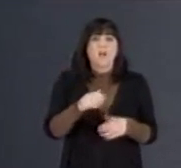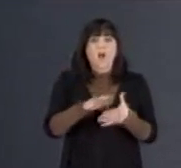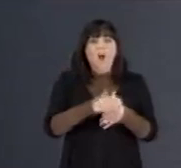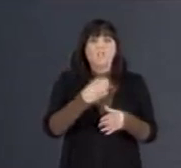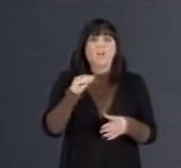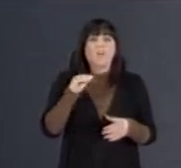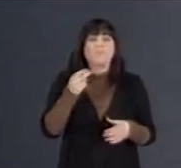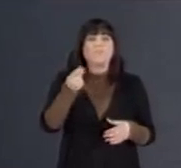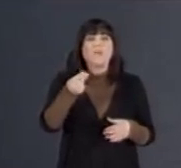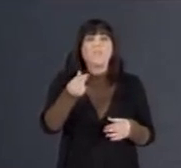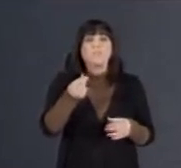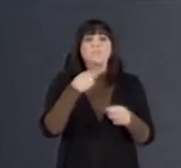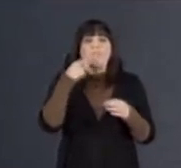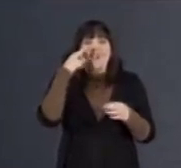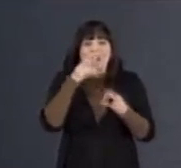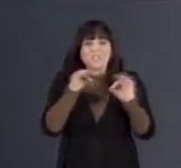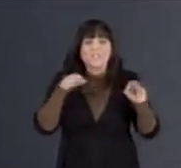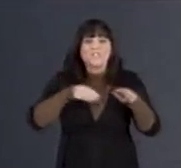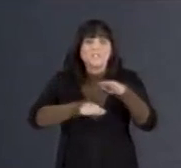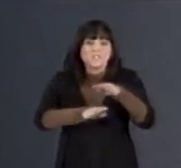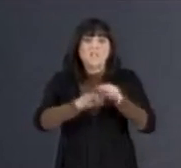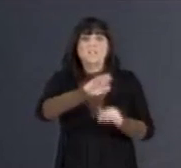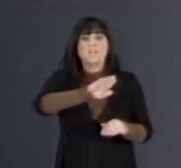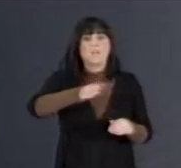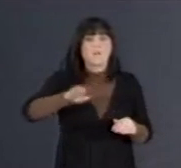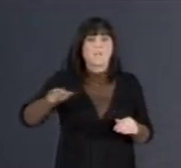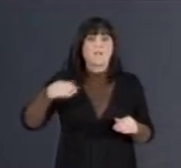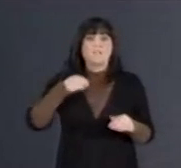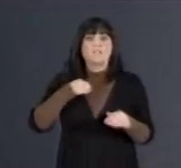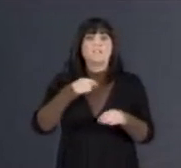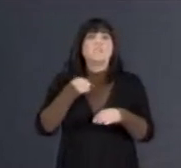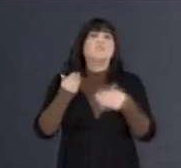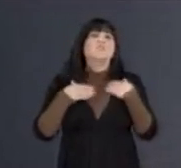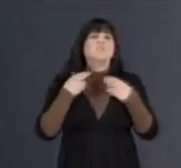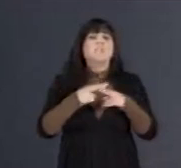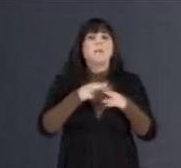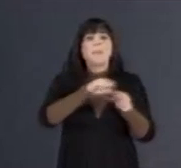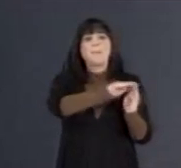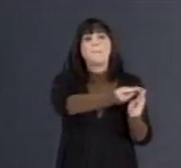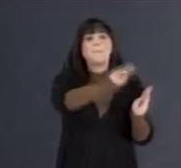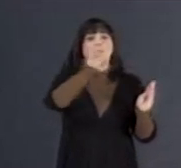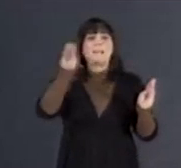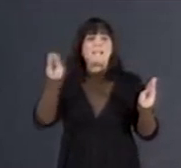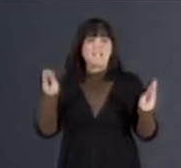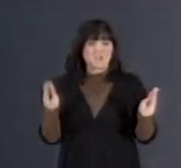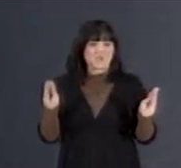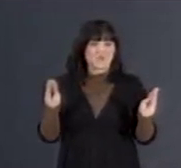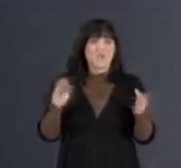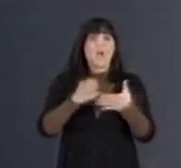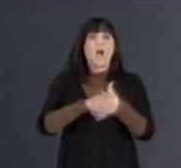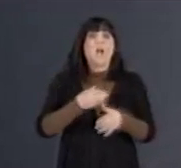yedruj, ħħħiħ klloħ ķtaht l-ma. ħħiħuħbujevjen. ħħieħin tich ħħidruj, jrećiħ. ħħħeħ